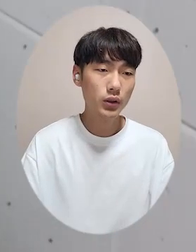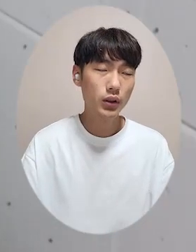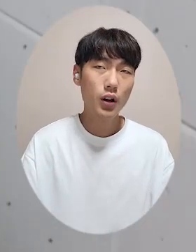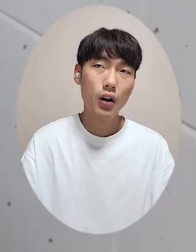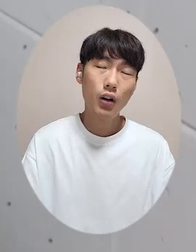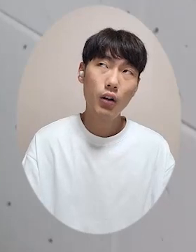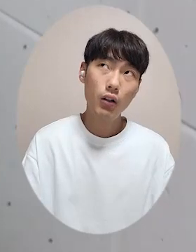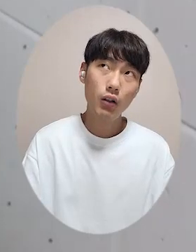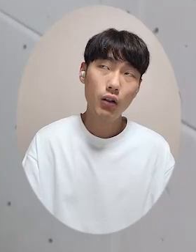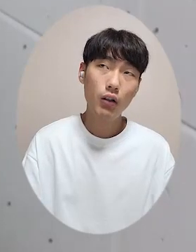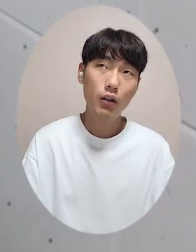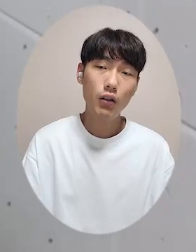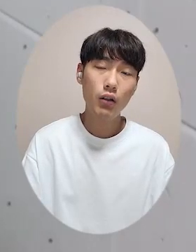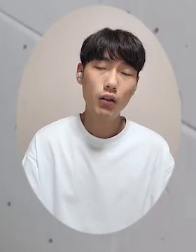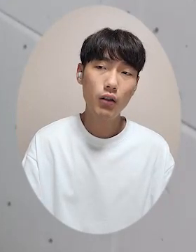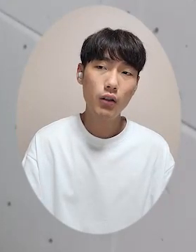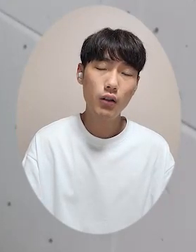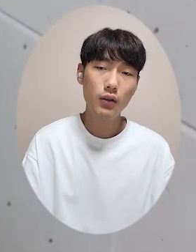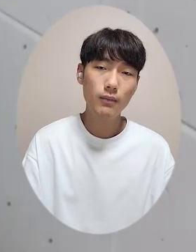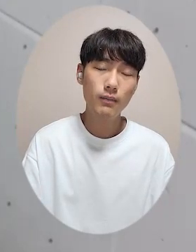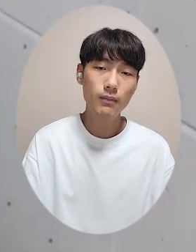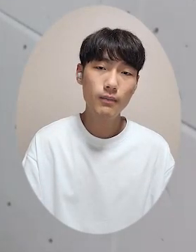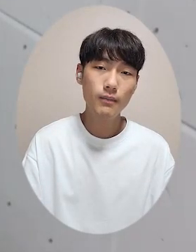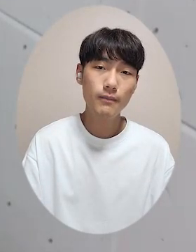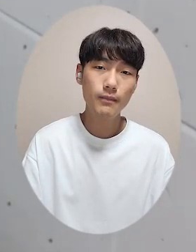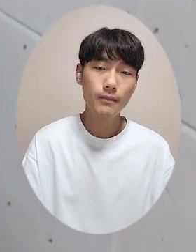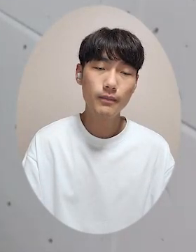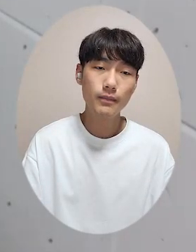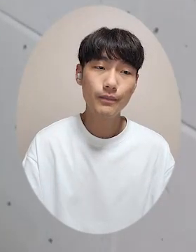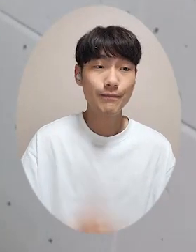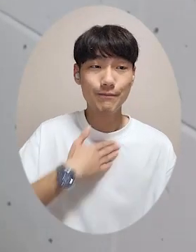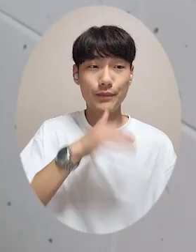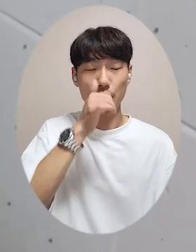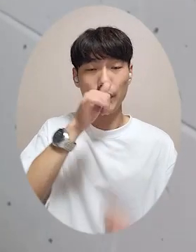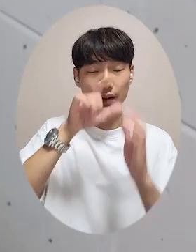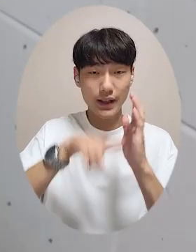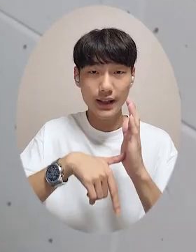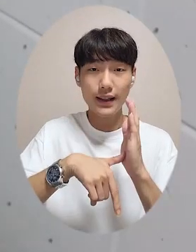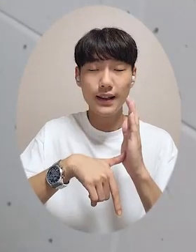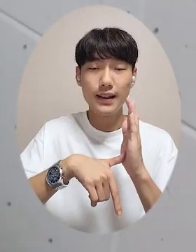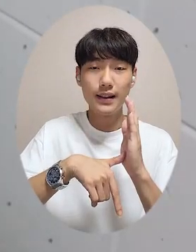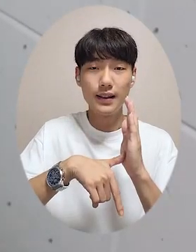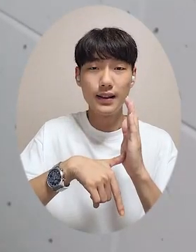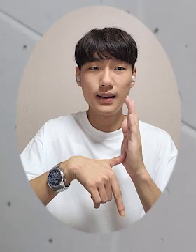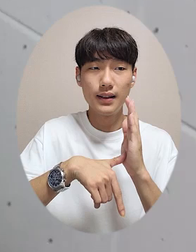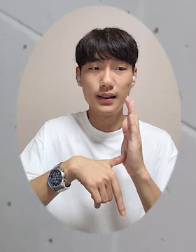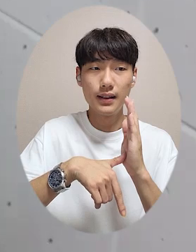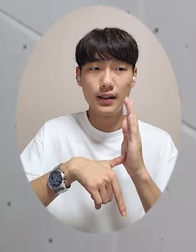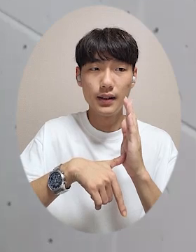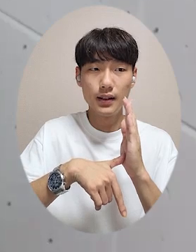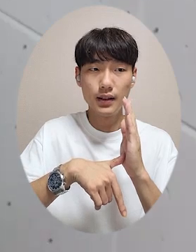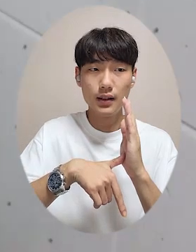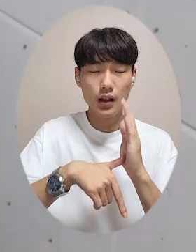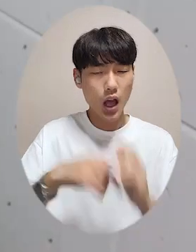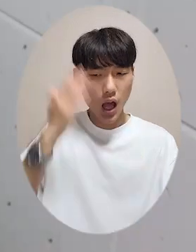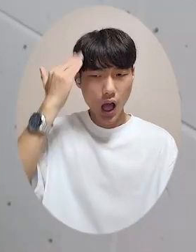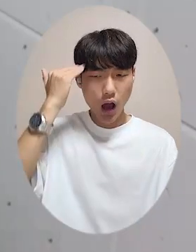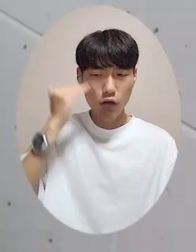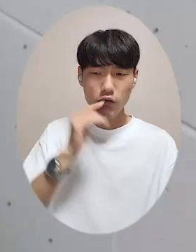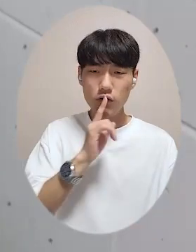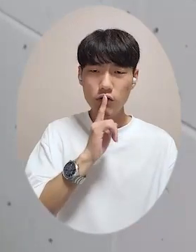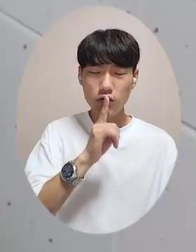힘들었던 거는 제가 이제 통역을 하면서 솔직히 한국어도